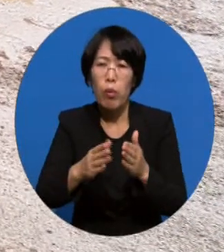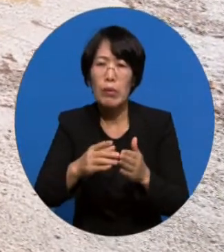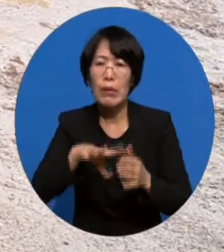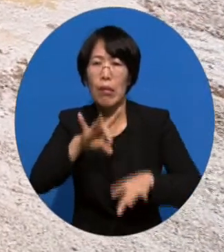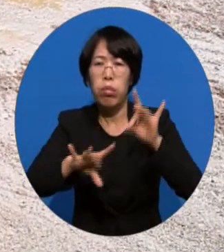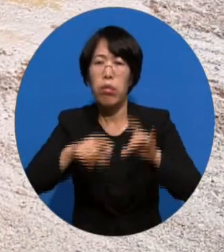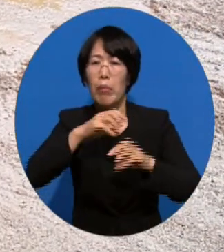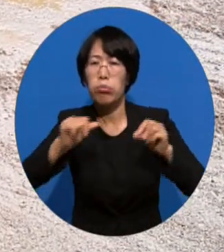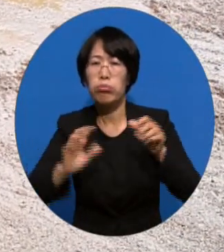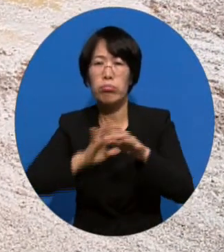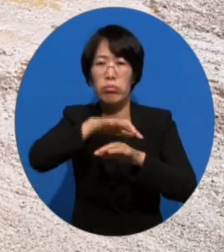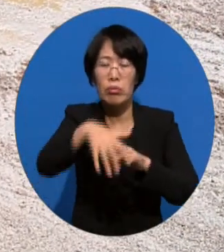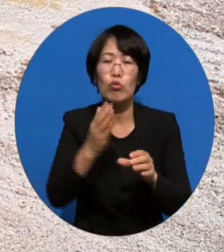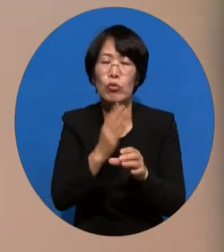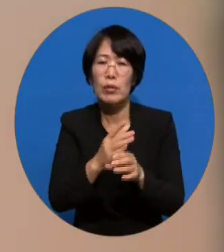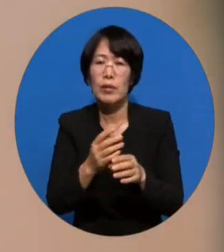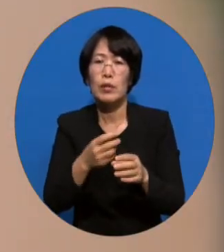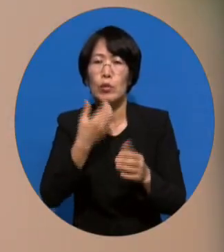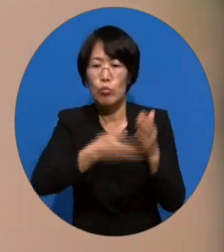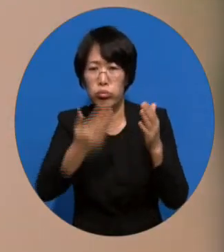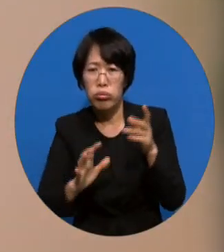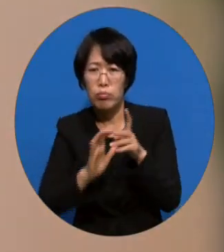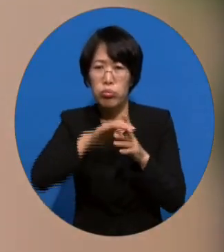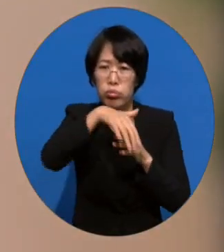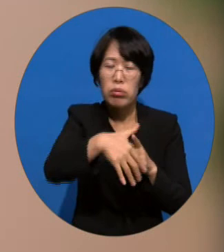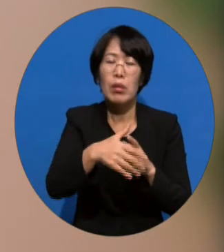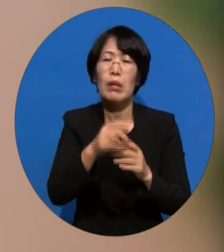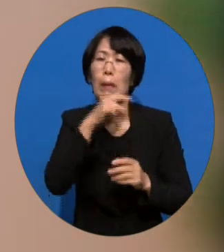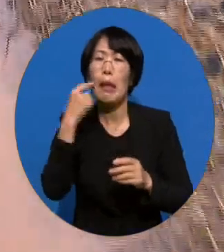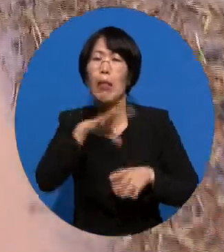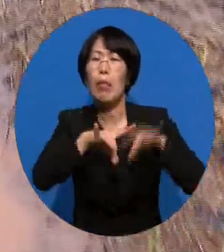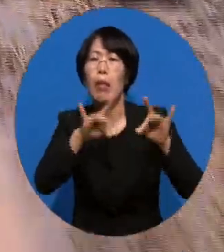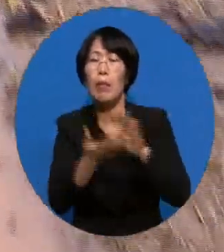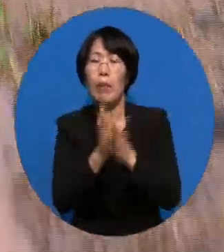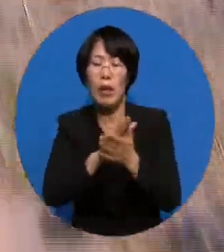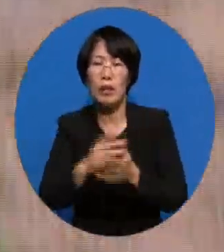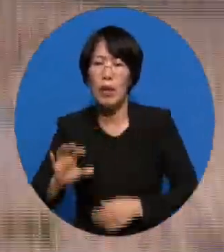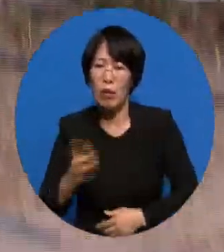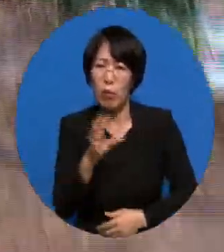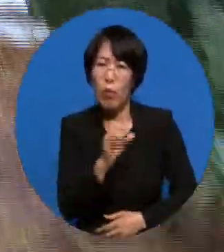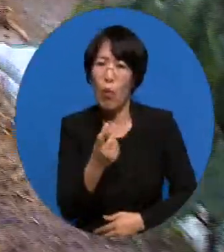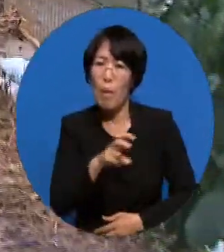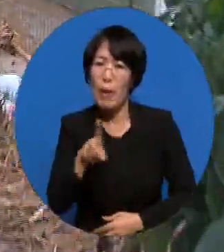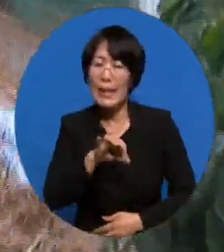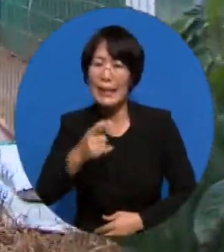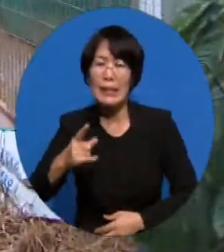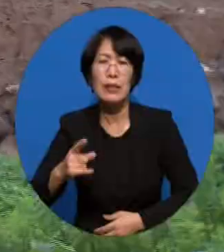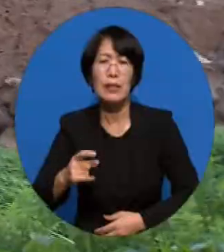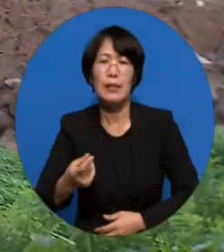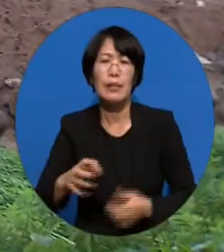흙탕물로 뒤덮였습니다. 범람한 하천은 온통 황토색으로 변했습니다. 태풍 오마이스가 휩쓸고 간